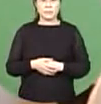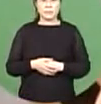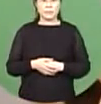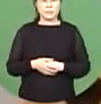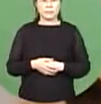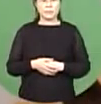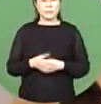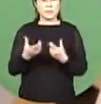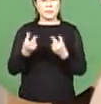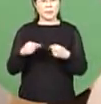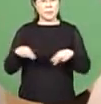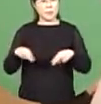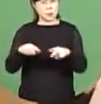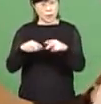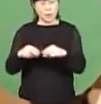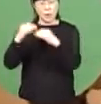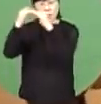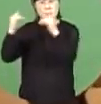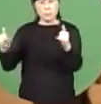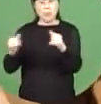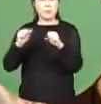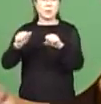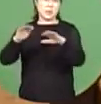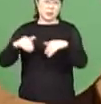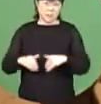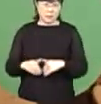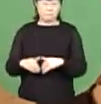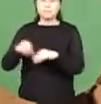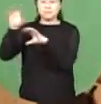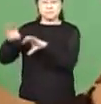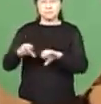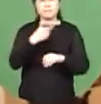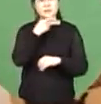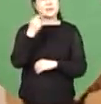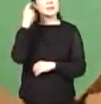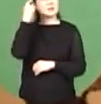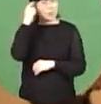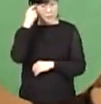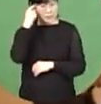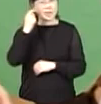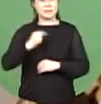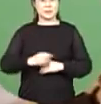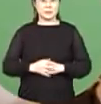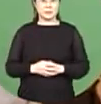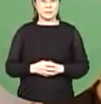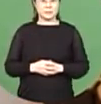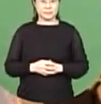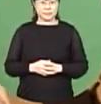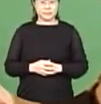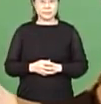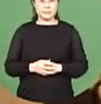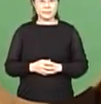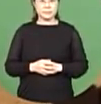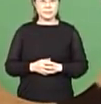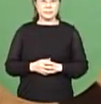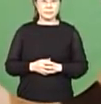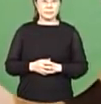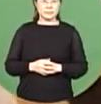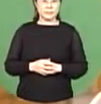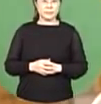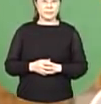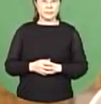やっぱり先輩とかもやっていたんですまあやってみようかなという思いませ